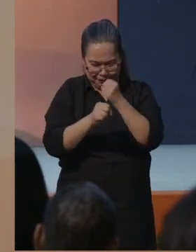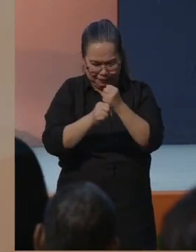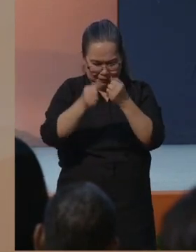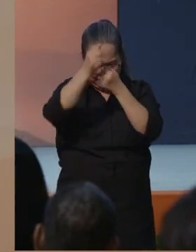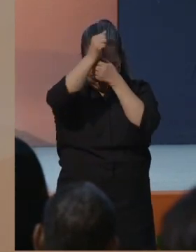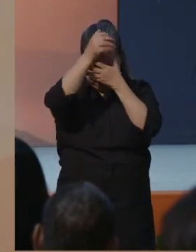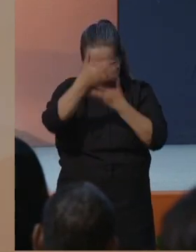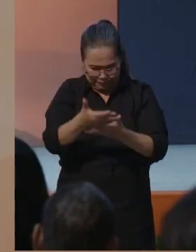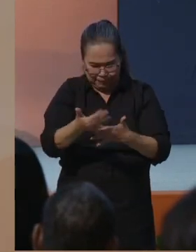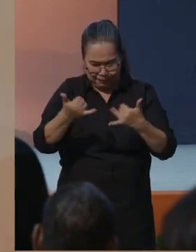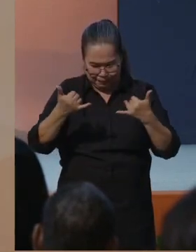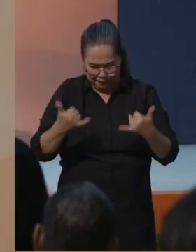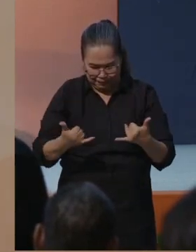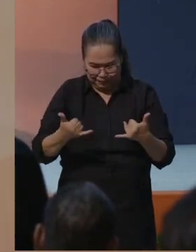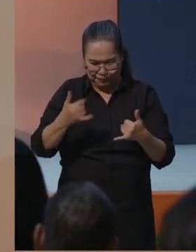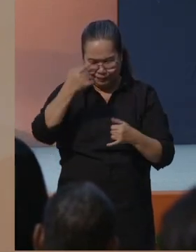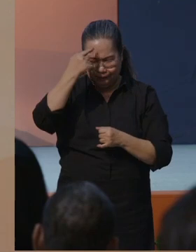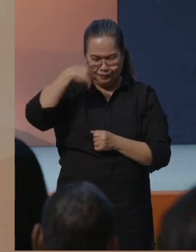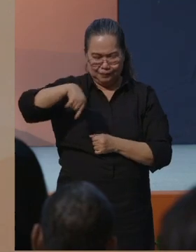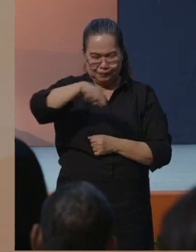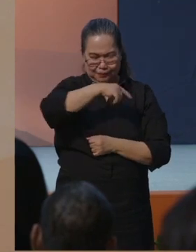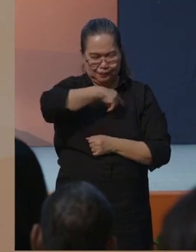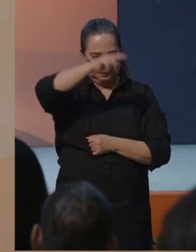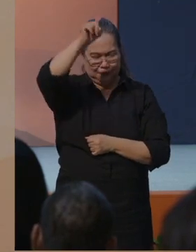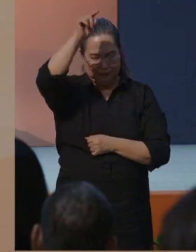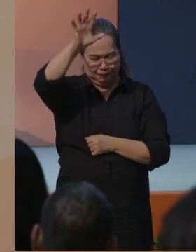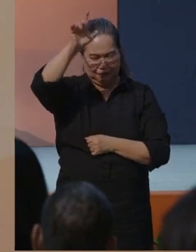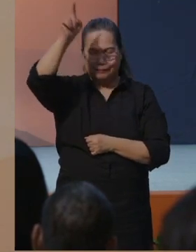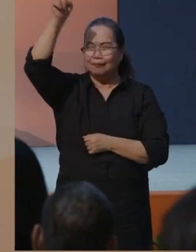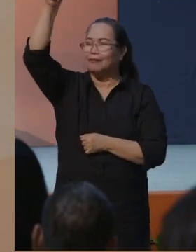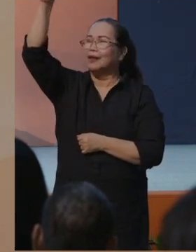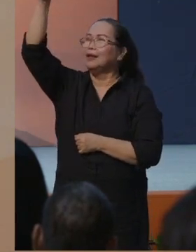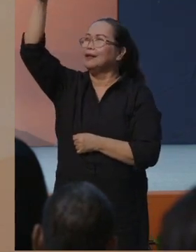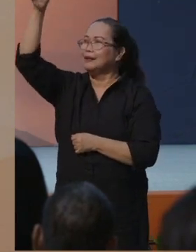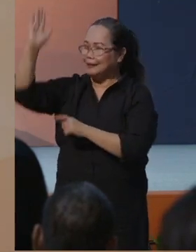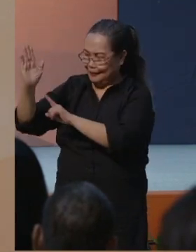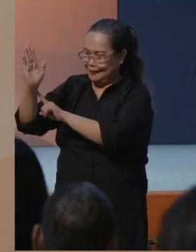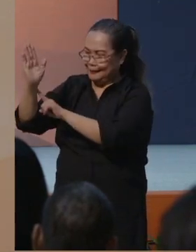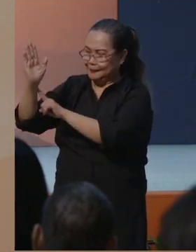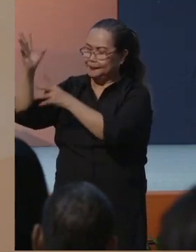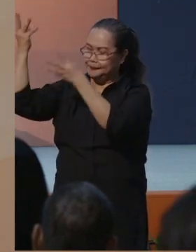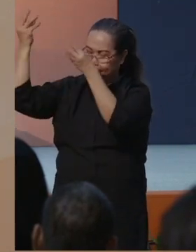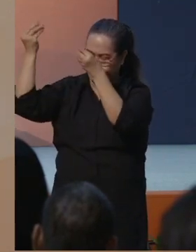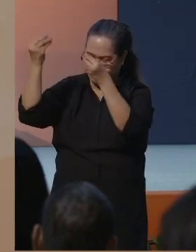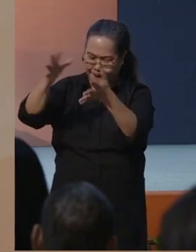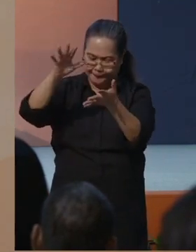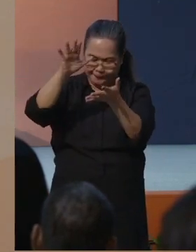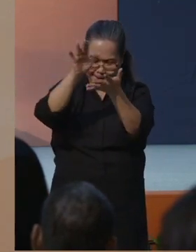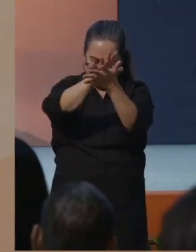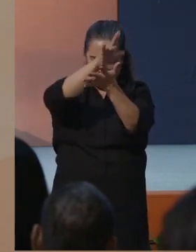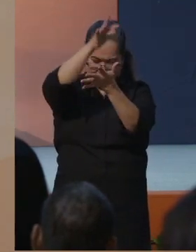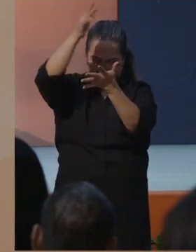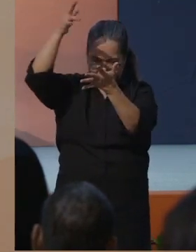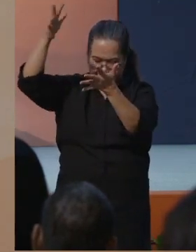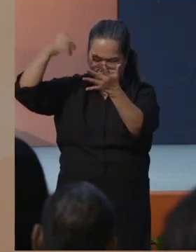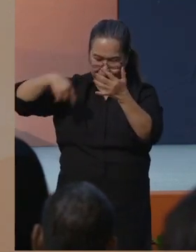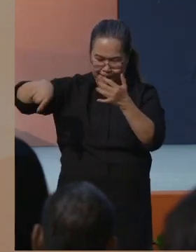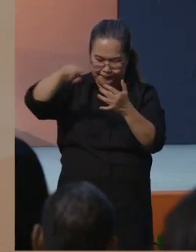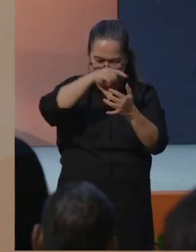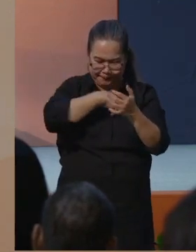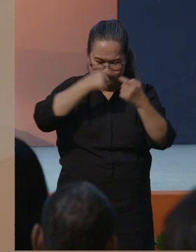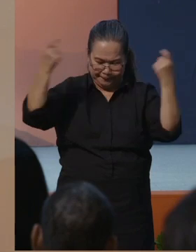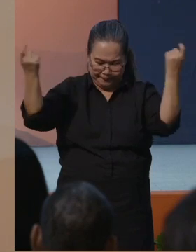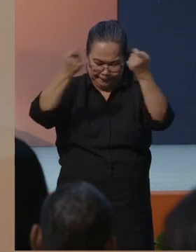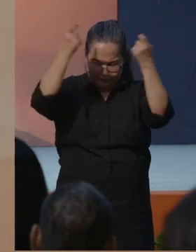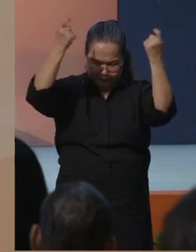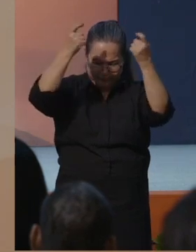At dahil doon, ang Panginoon, Yeshua, ang siyang mabibigyan luwalhati sa aming